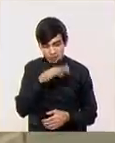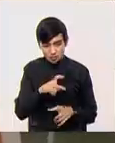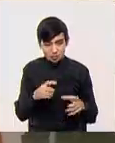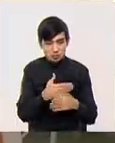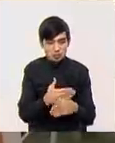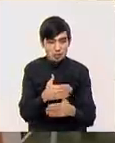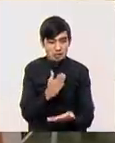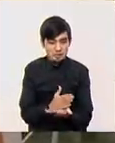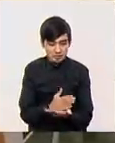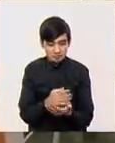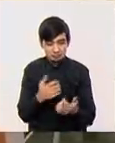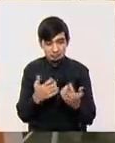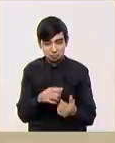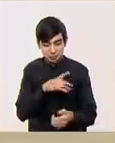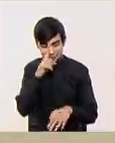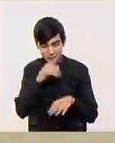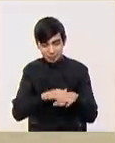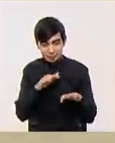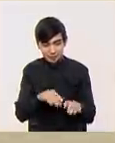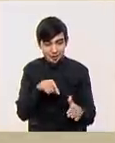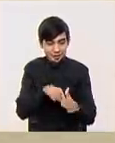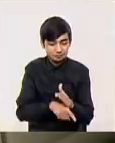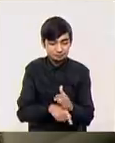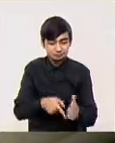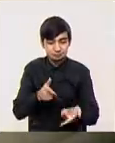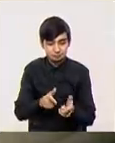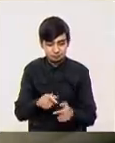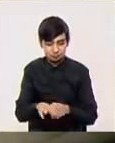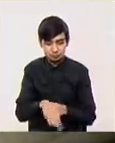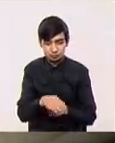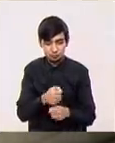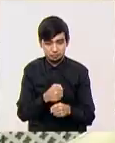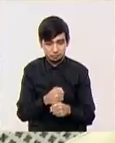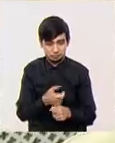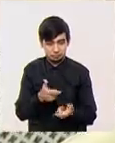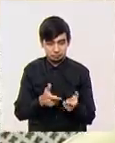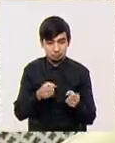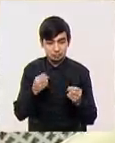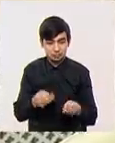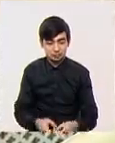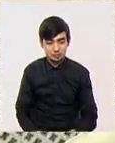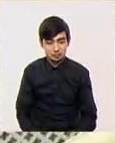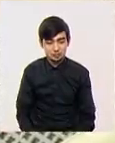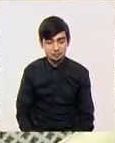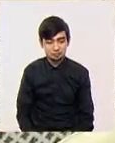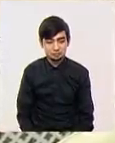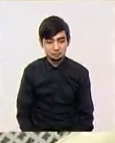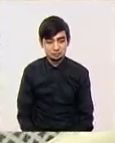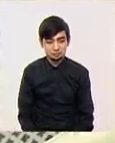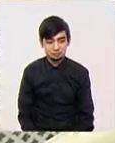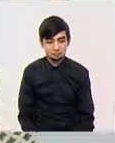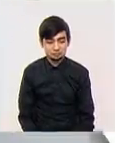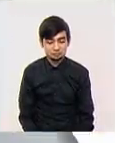беріп жатырмыз деп есеп берген әкімдіктегілердің іш жүзінде ештеңе істемегені рас па? Просто отчет толтыру үшін жазама деп ойлаймын